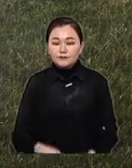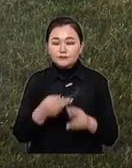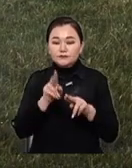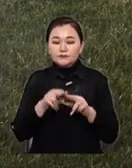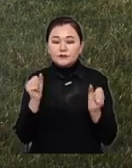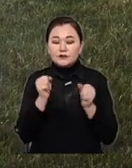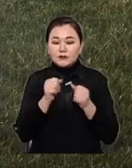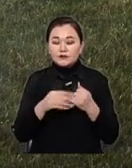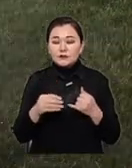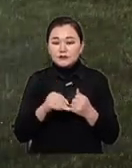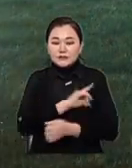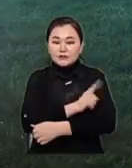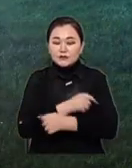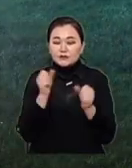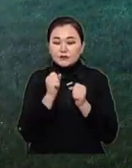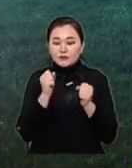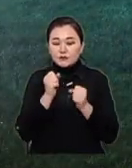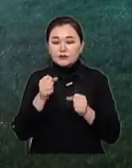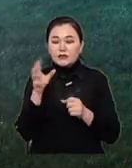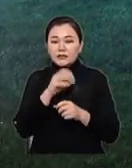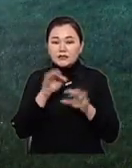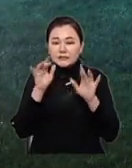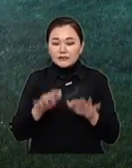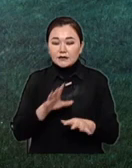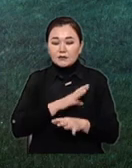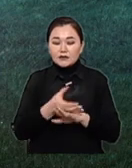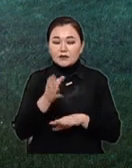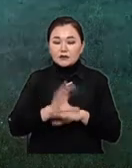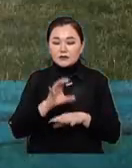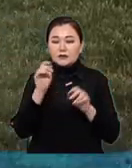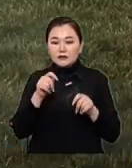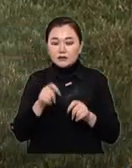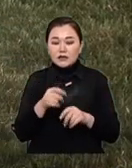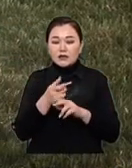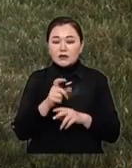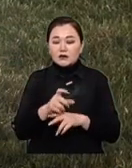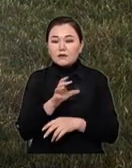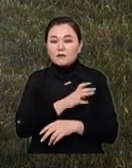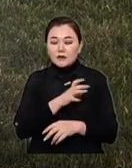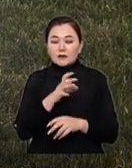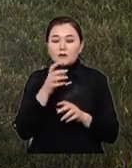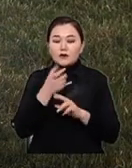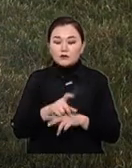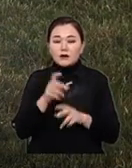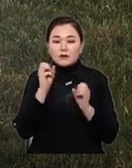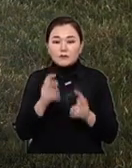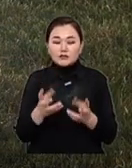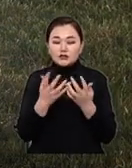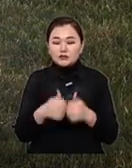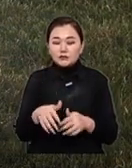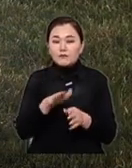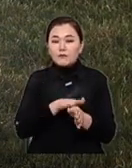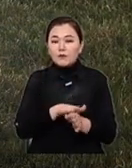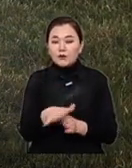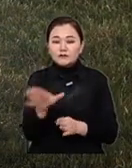Этой зимой почва сильно промерзла, да и осадки в виде снега были обильными, говорят эксперты, поэтому паводкоопасными сейчас считаются